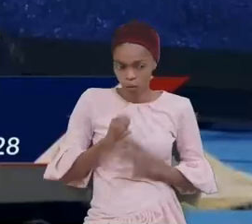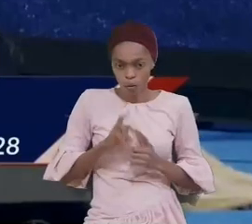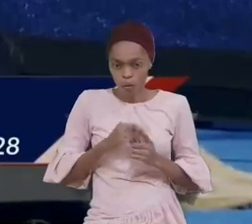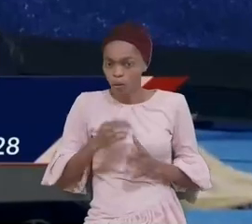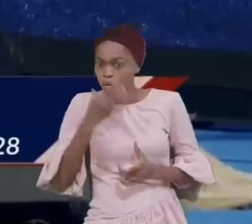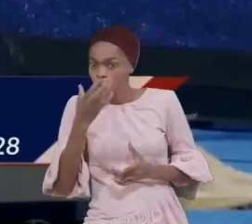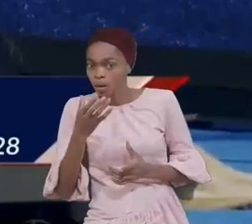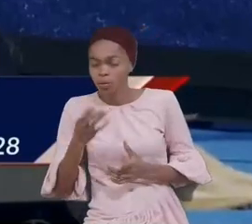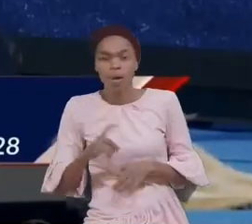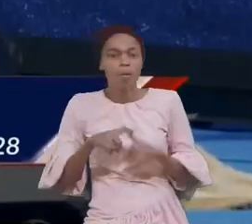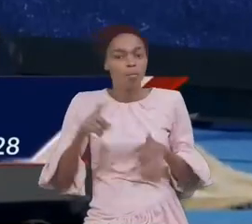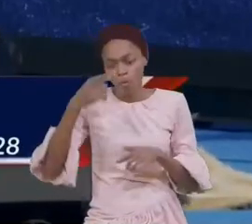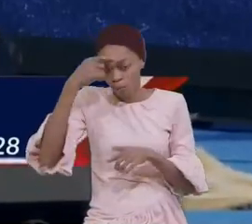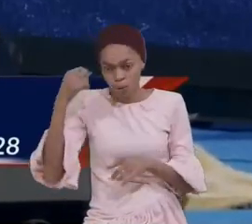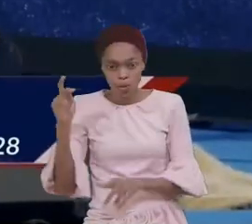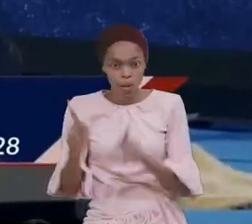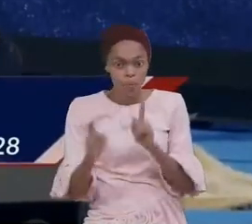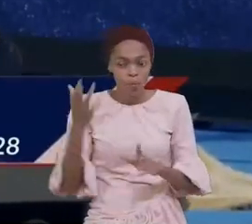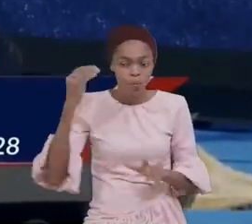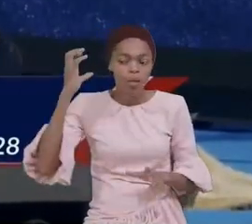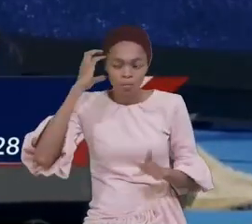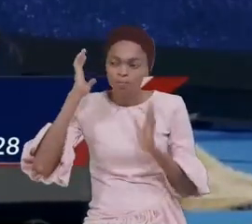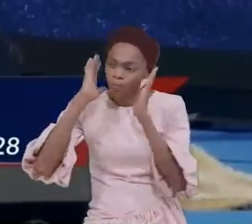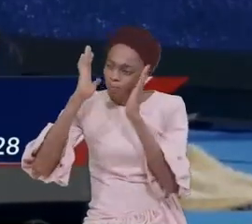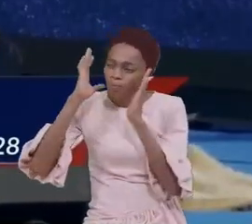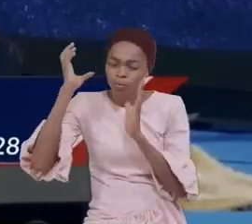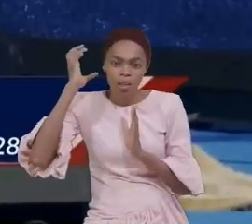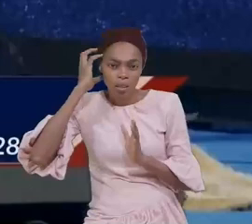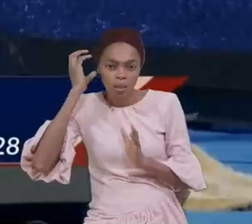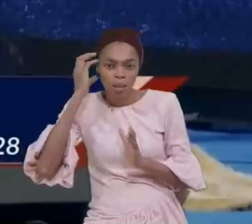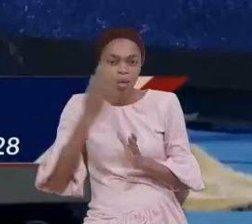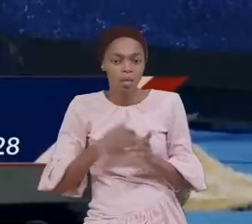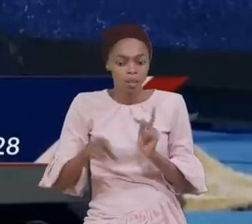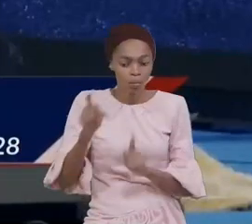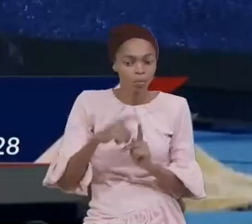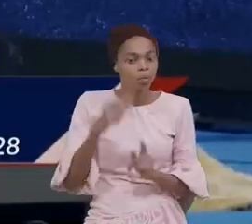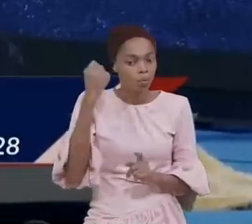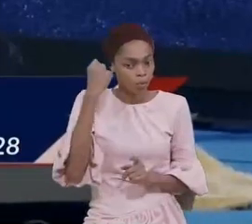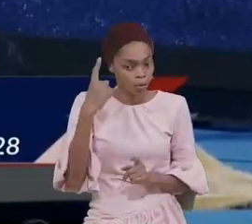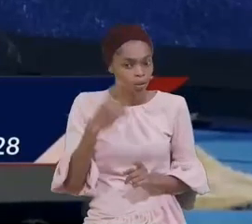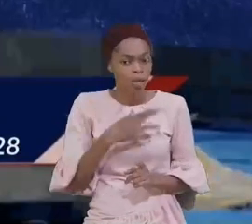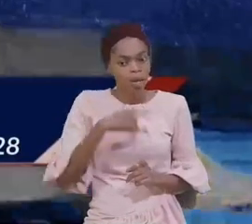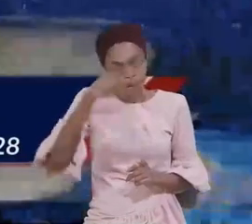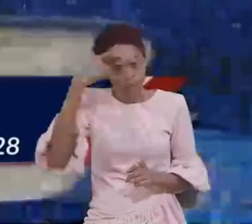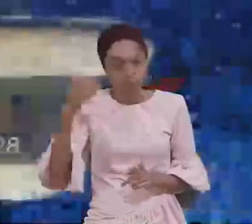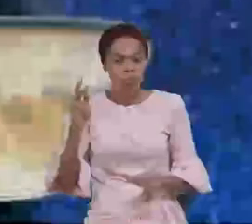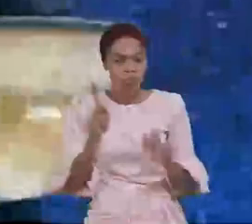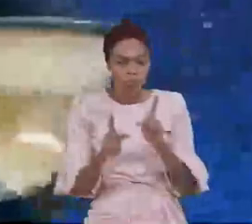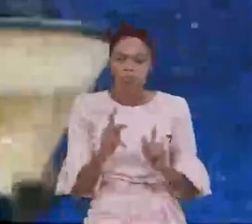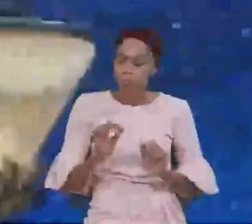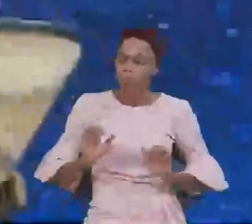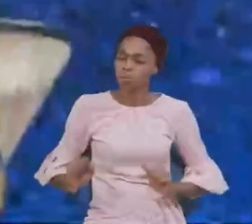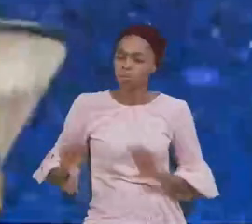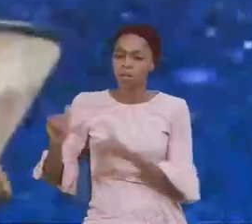Alors, on va crier quand il faut se taire parce que les gens prêtaient attention, parce qu'ils